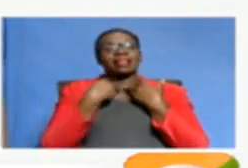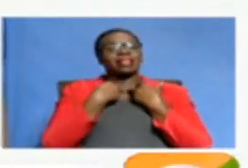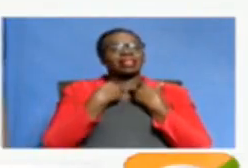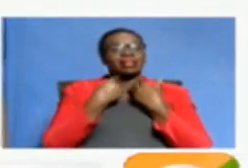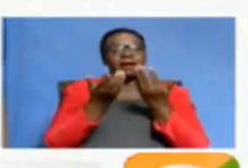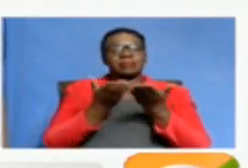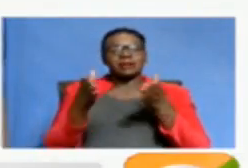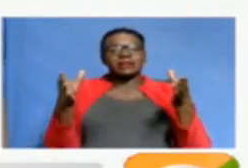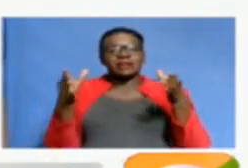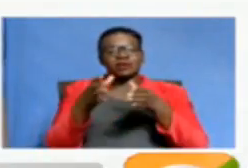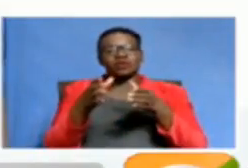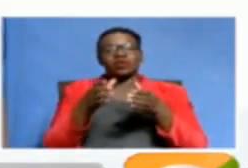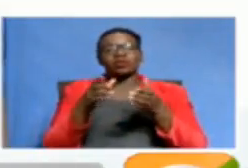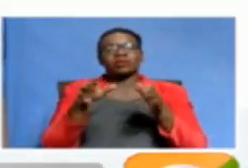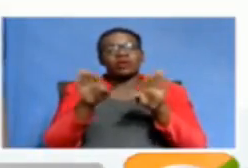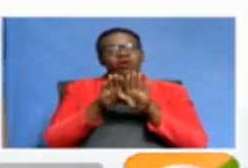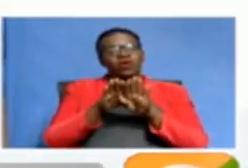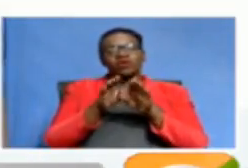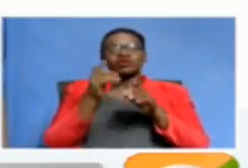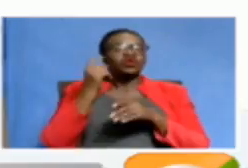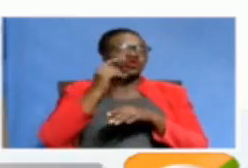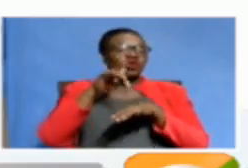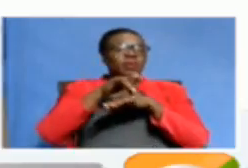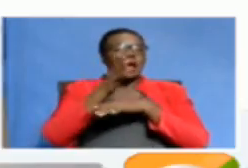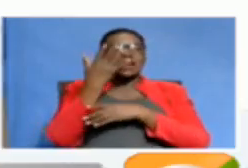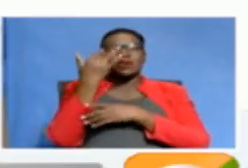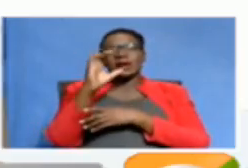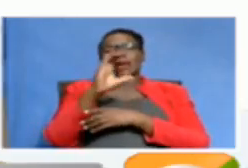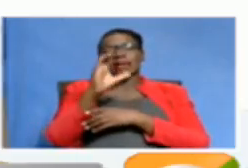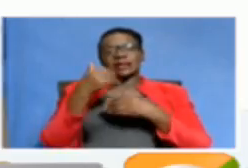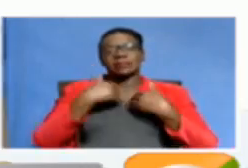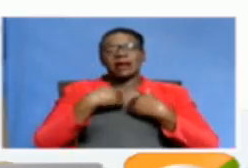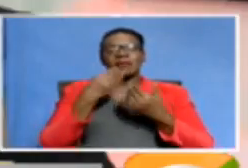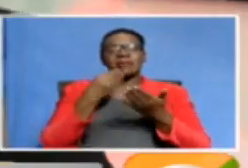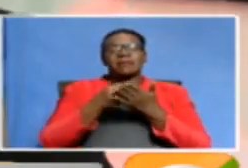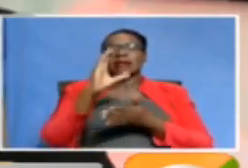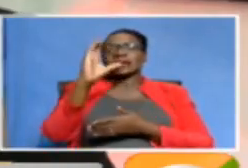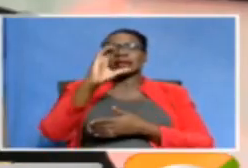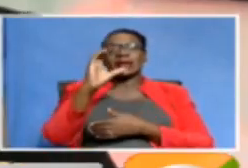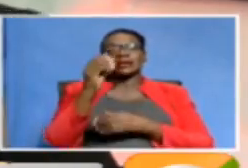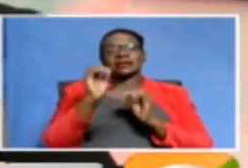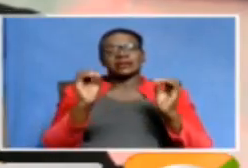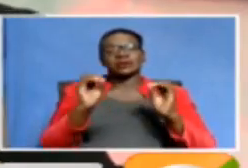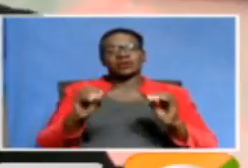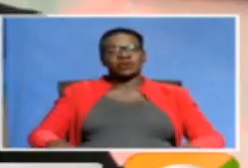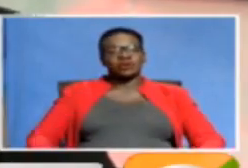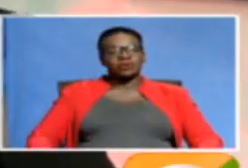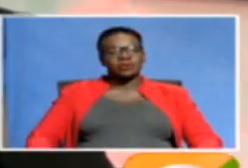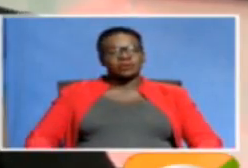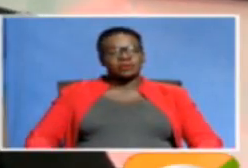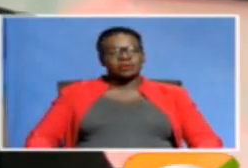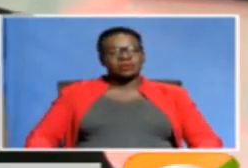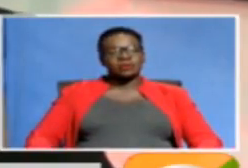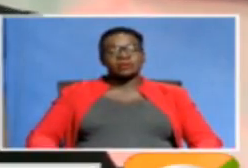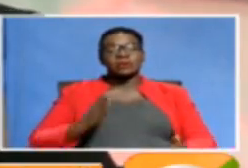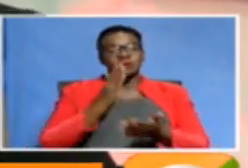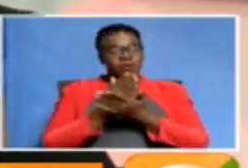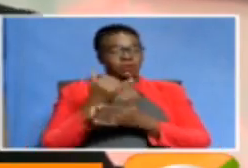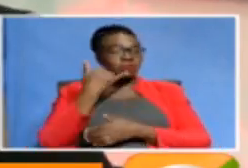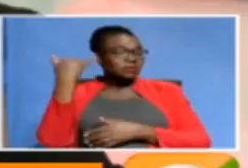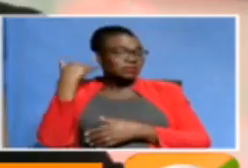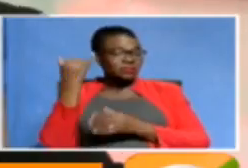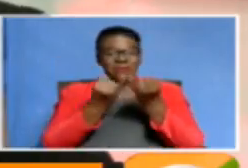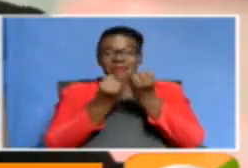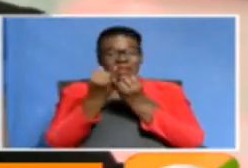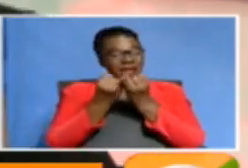wakilazimika kufunga maduka yao mapema kwani wateja hawakuwa na pesa mkononi. So hii historia ya M-Pesa jana ili